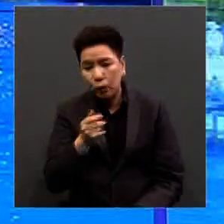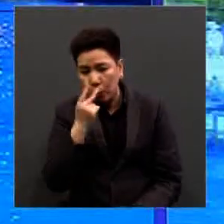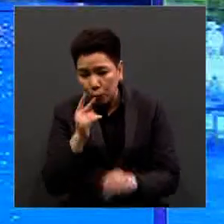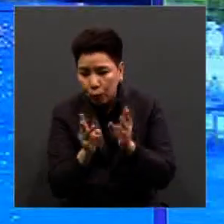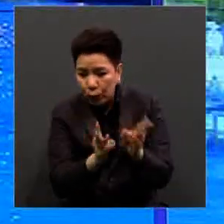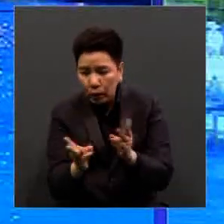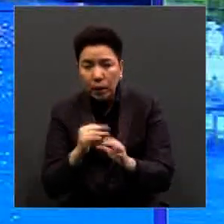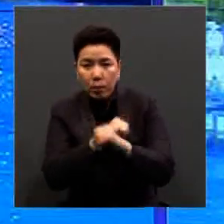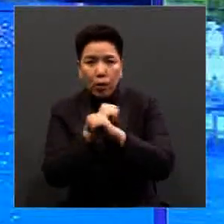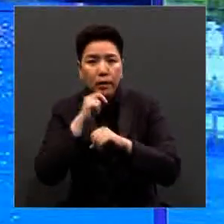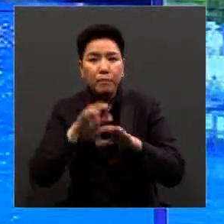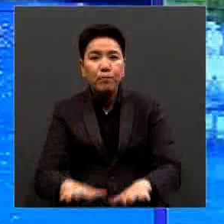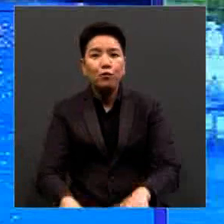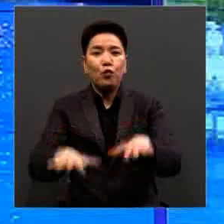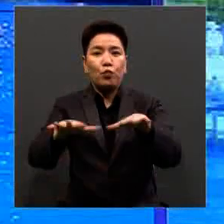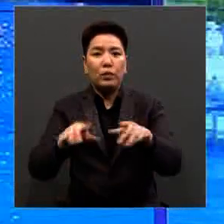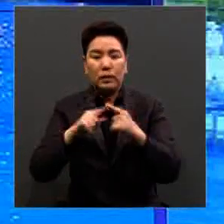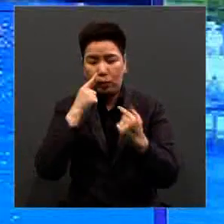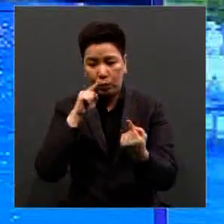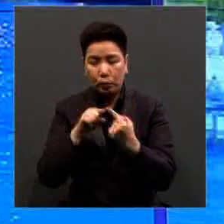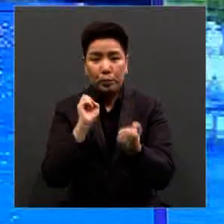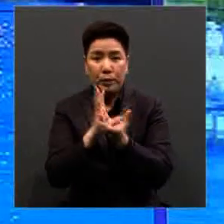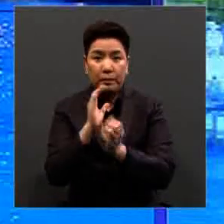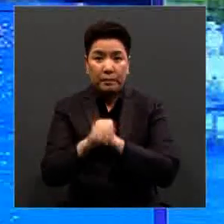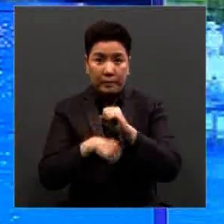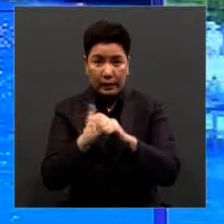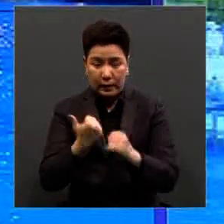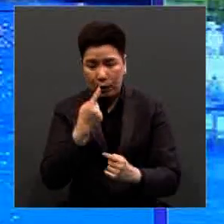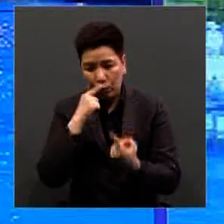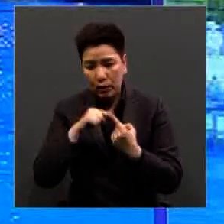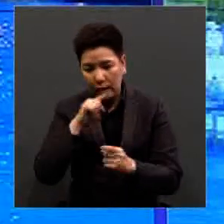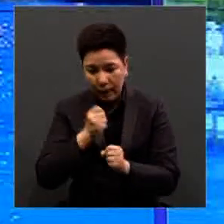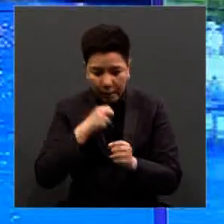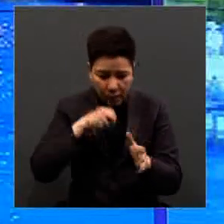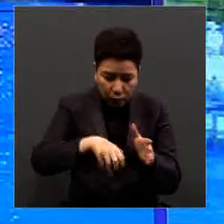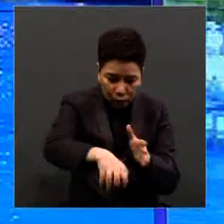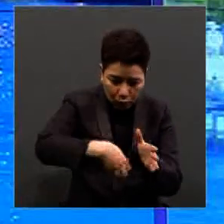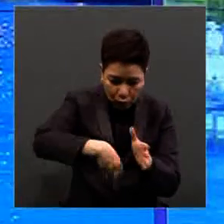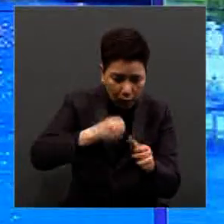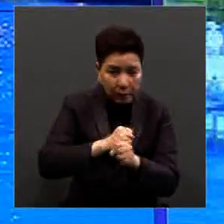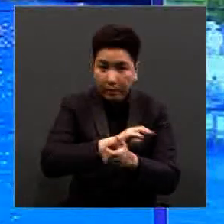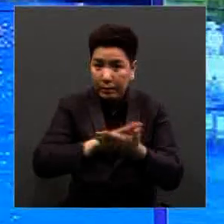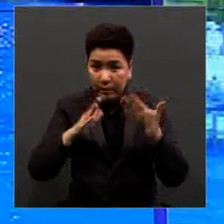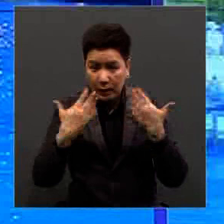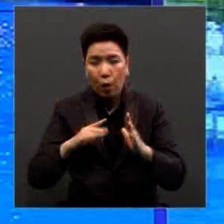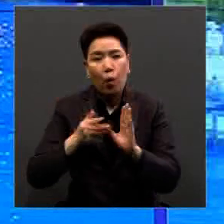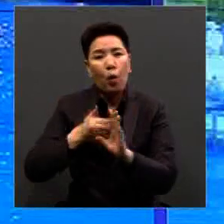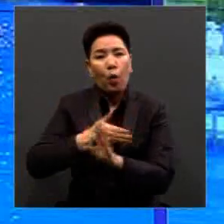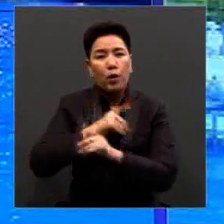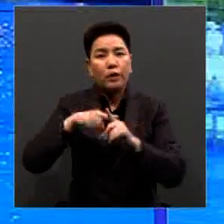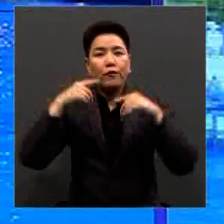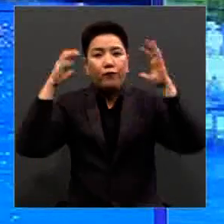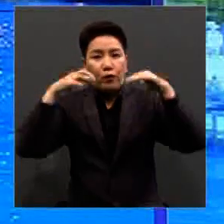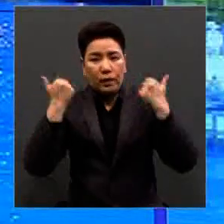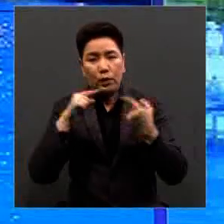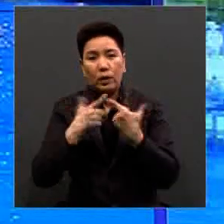ดูมาตรการในการรับมือน้ำท่วมที่จะเกิดขึ้นในปีนี้มีการสั่งขุดลอกคูคลองทุกสายให้แล้วเสร็จก่อนฤดูฝนจะมา